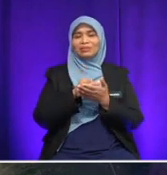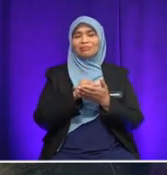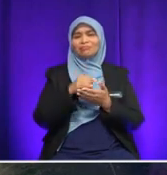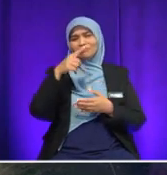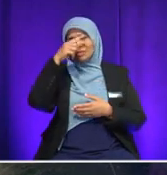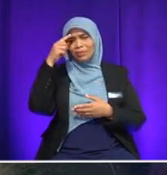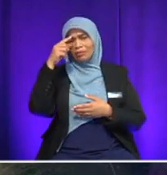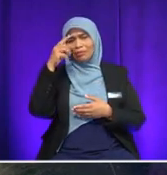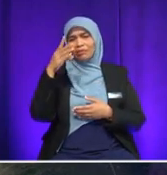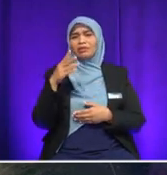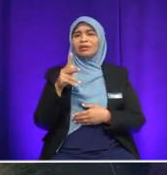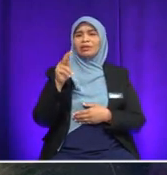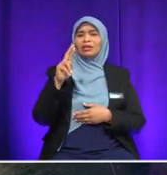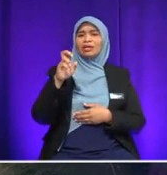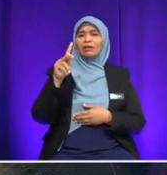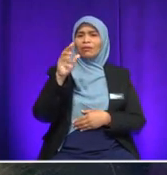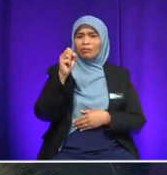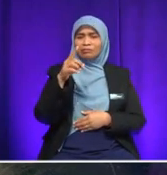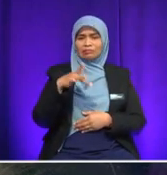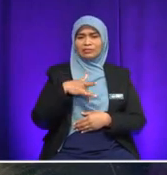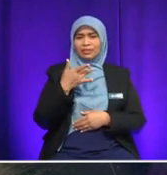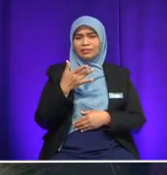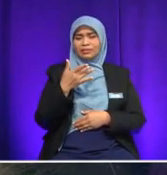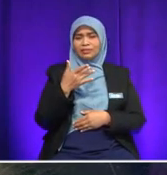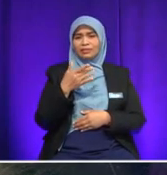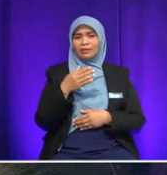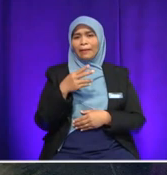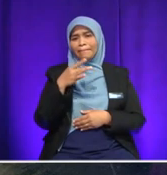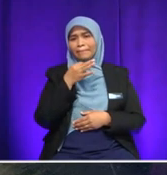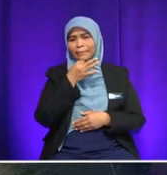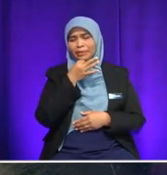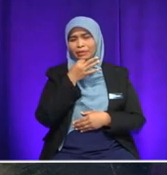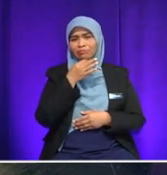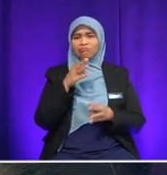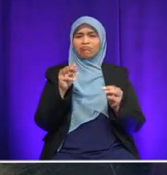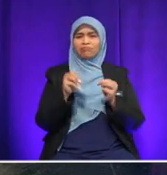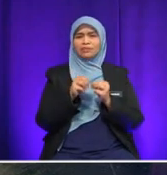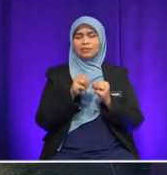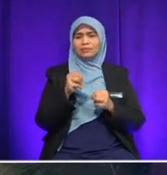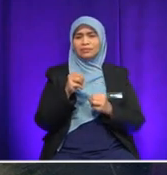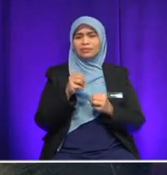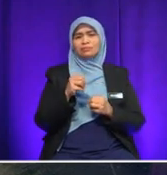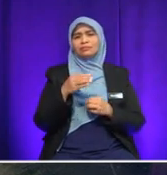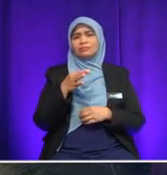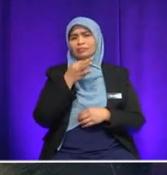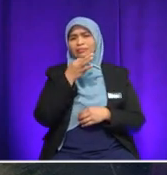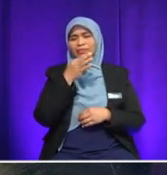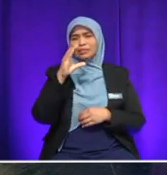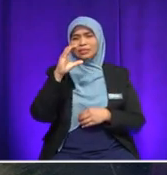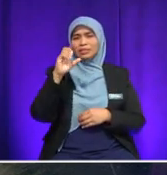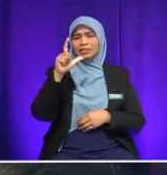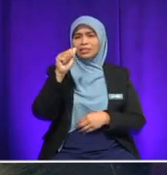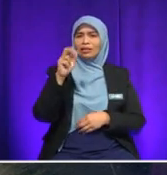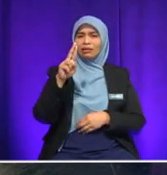juga Kreko merasakan melihat perwatakan Dol tu celaru dan mereka